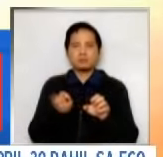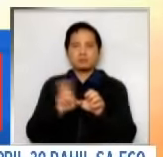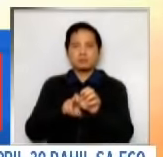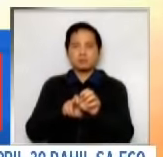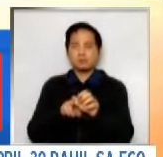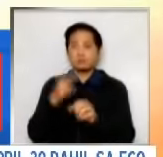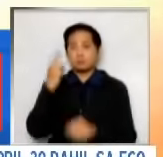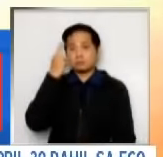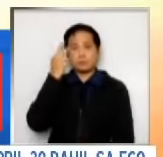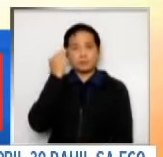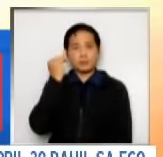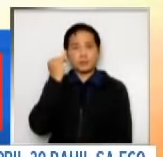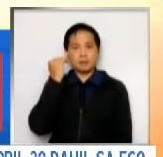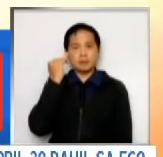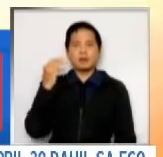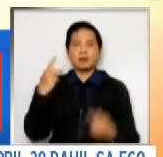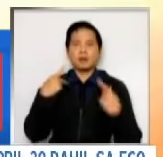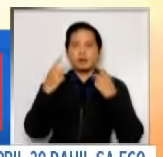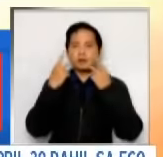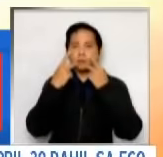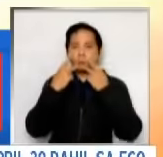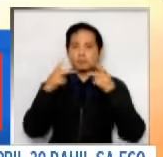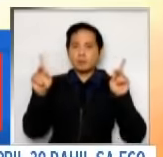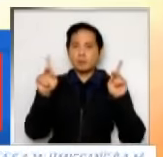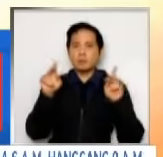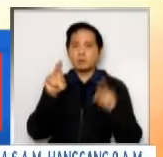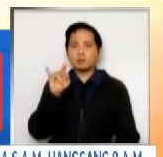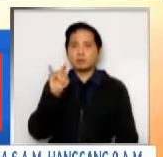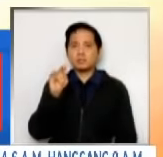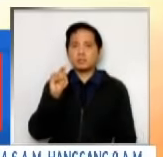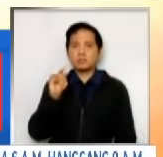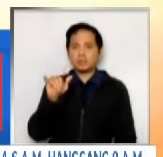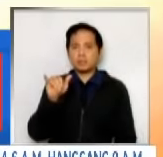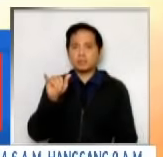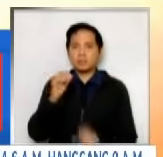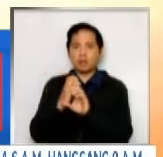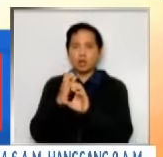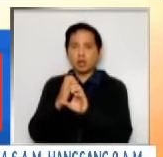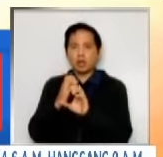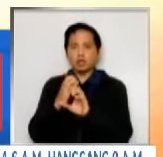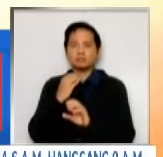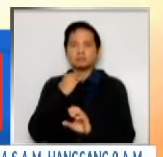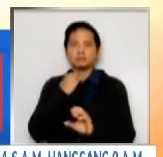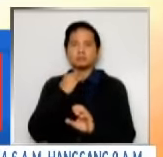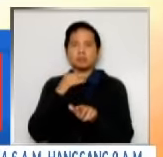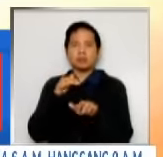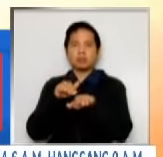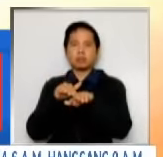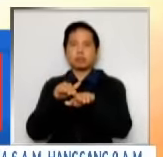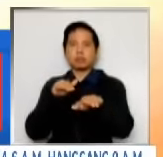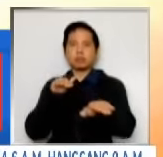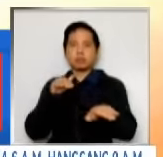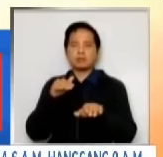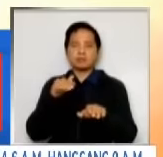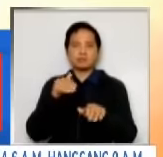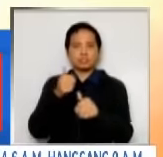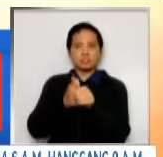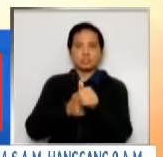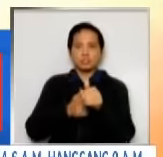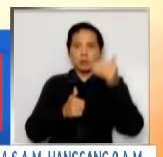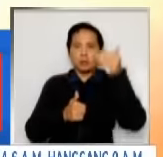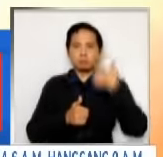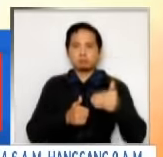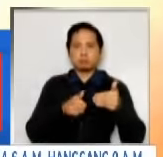po yung ating public utility vehicles ay naiipit po sa checkpoints dahil sa strict inspection nga po. Kung saan ang DOTR na